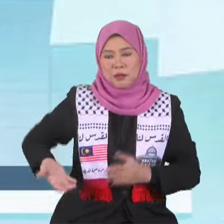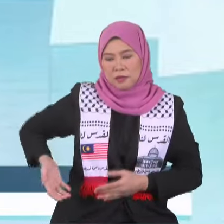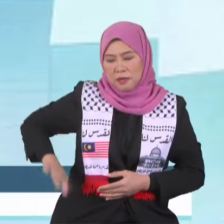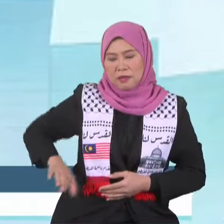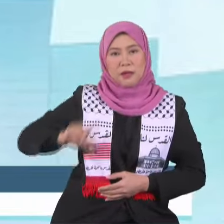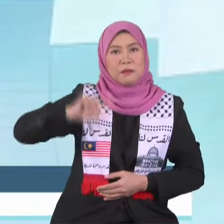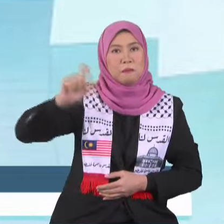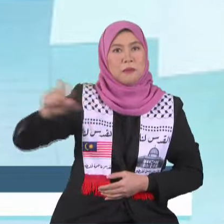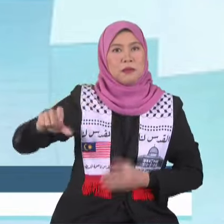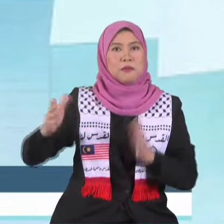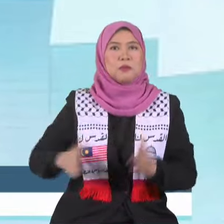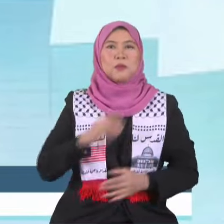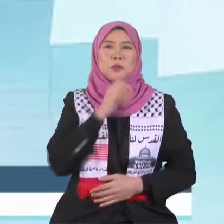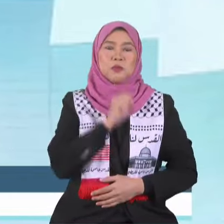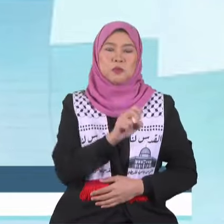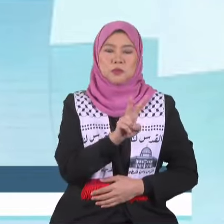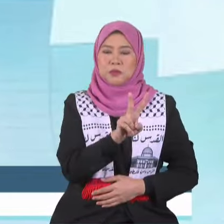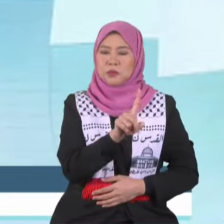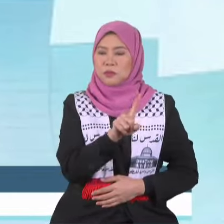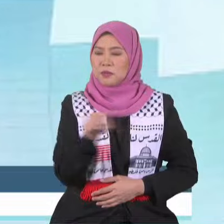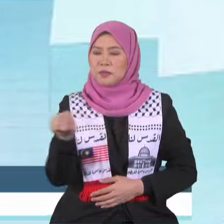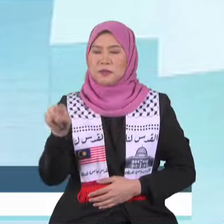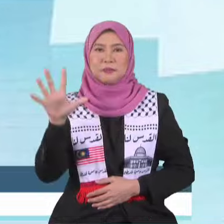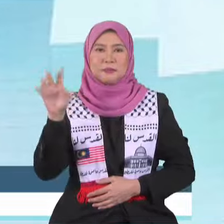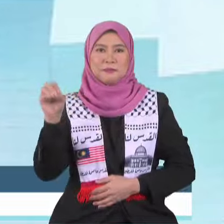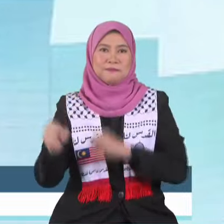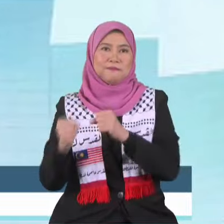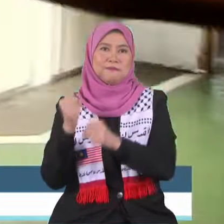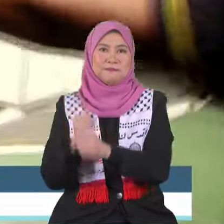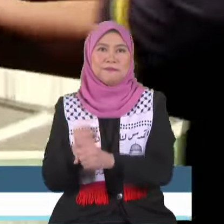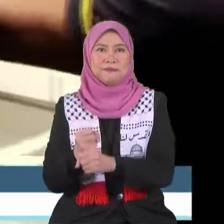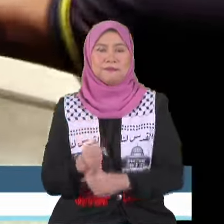Nepal berusia lingkungan 21 hingga 50 tahun.